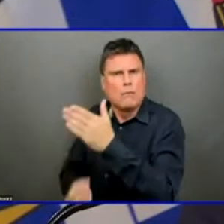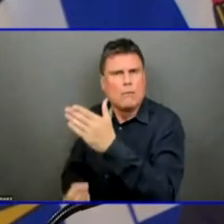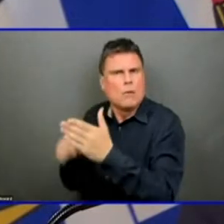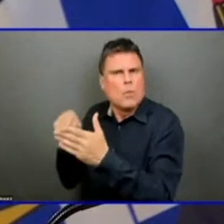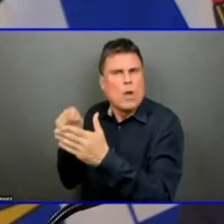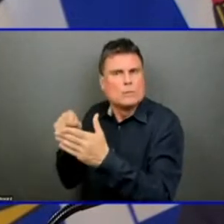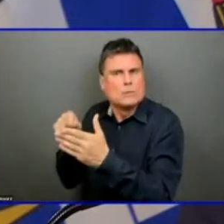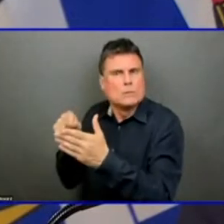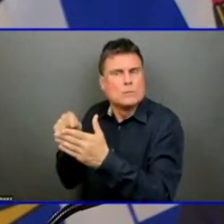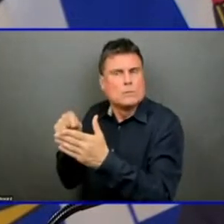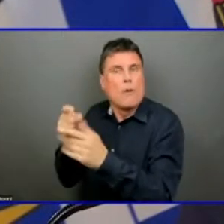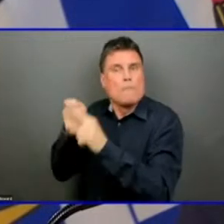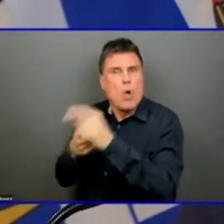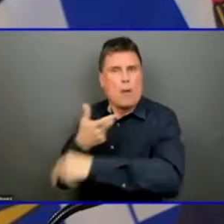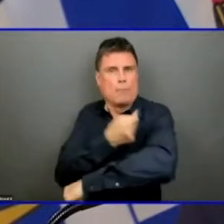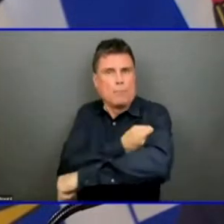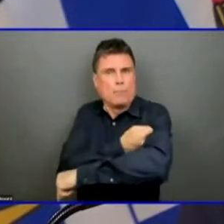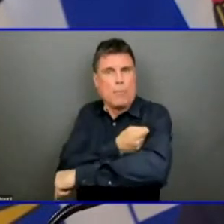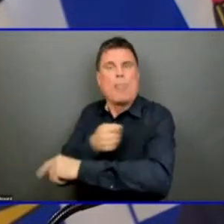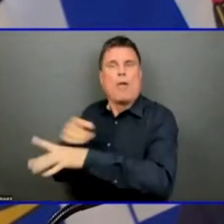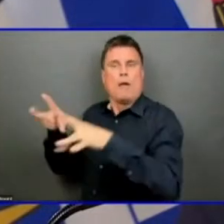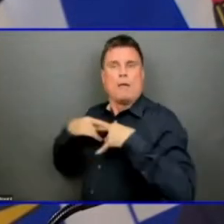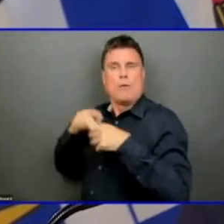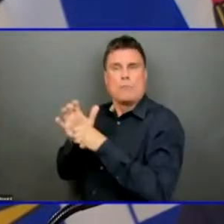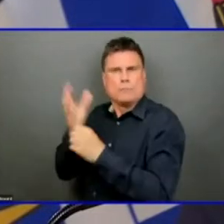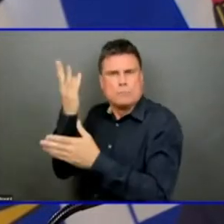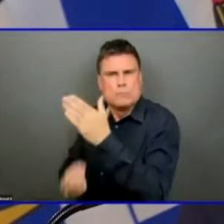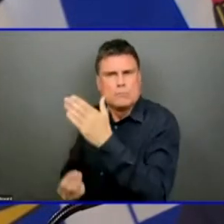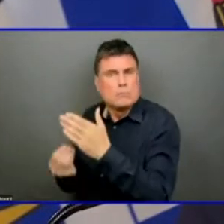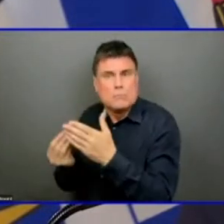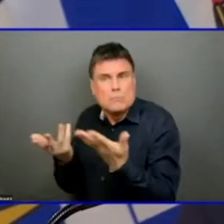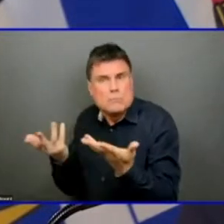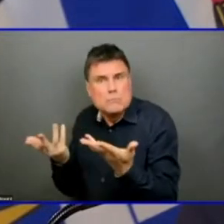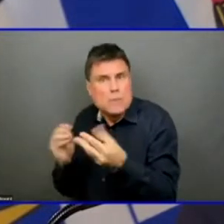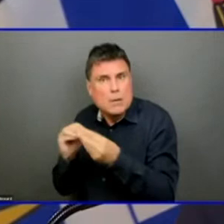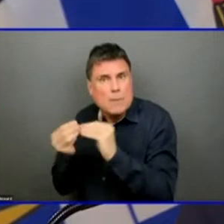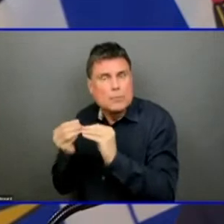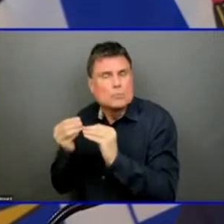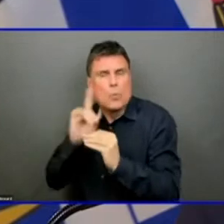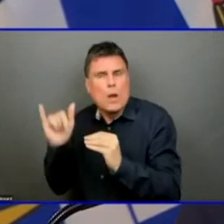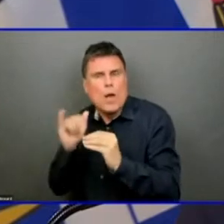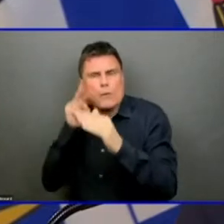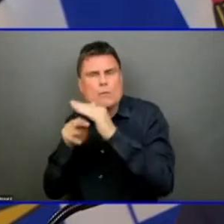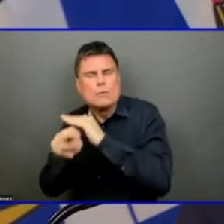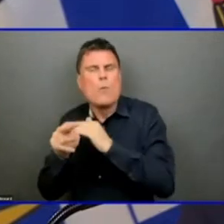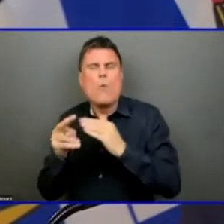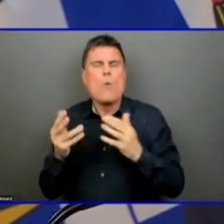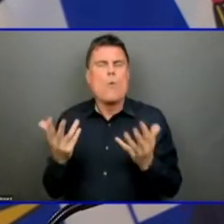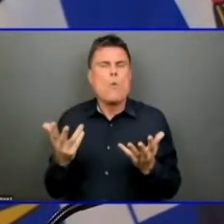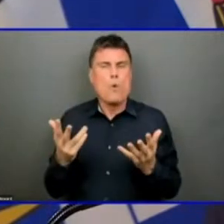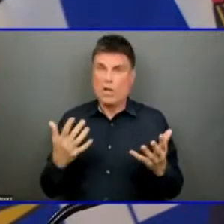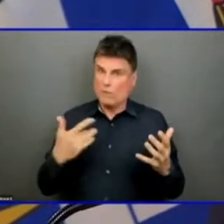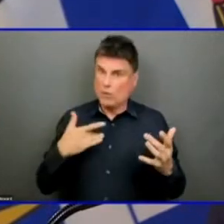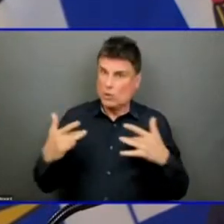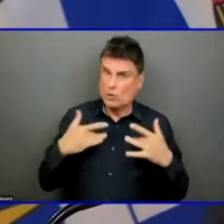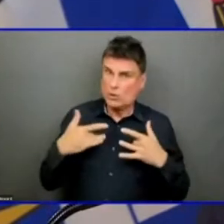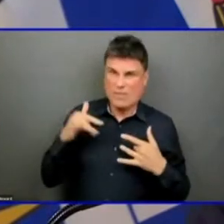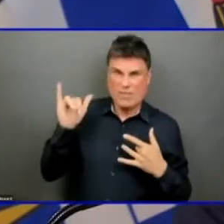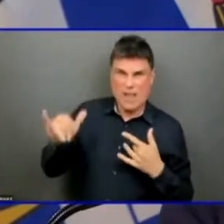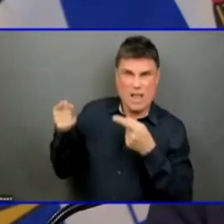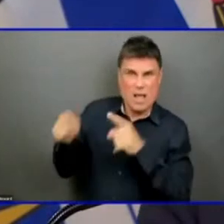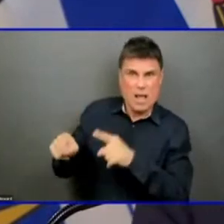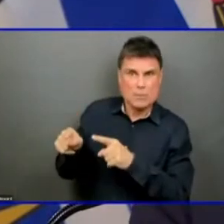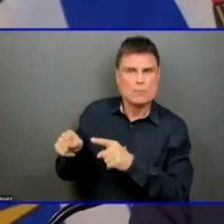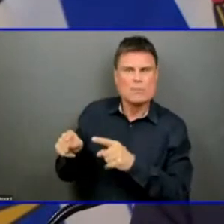就算有人打过了一针疫苗，会有人死亡。你认为有多少这个数据是合理